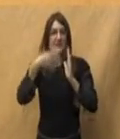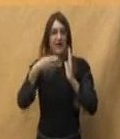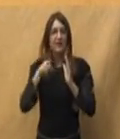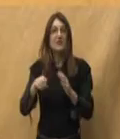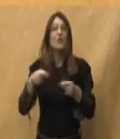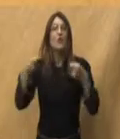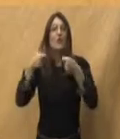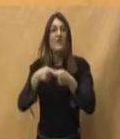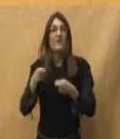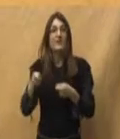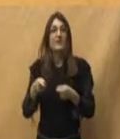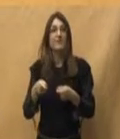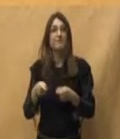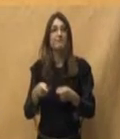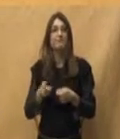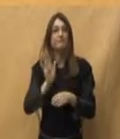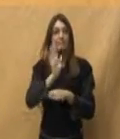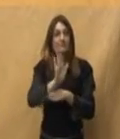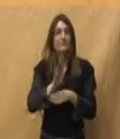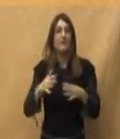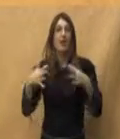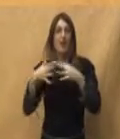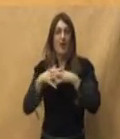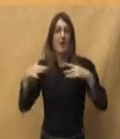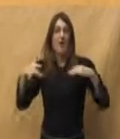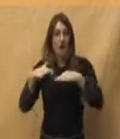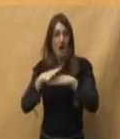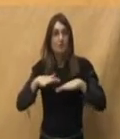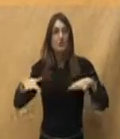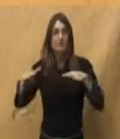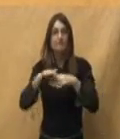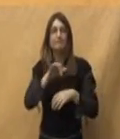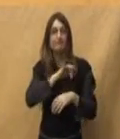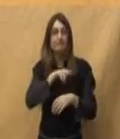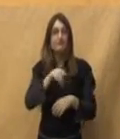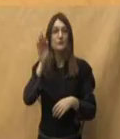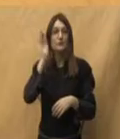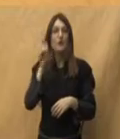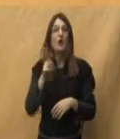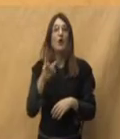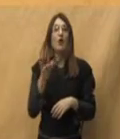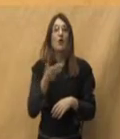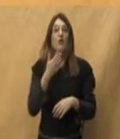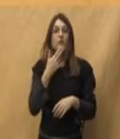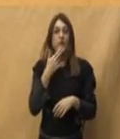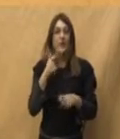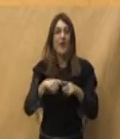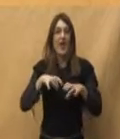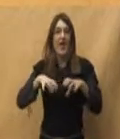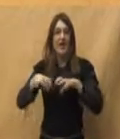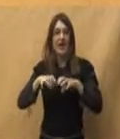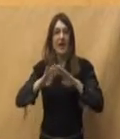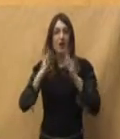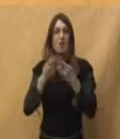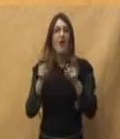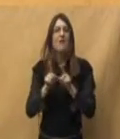će biti u stvari namijenjen i građanima široke populacije, ali tako, koji će se biti na radionicima